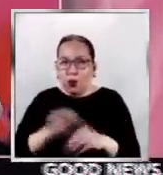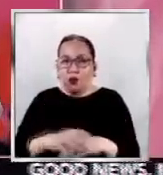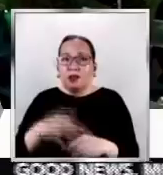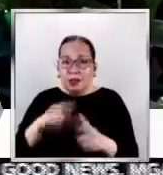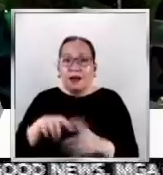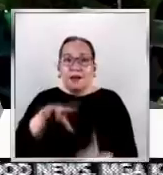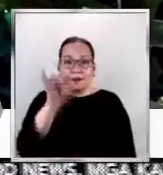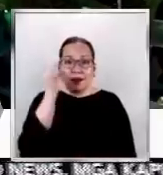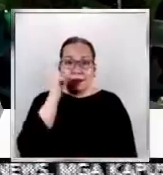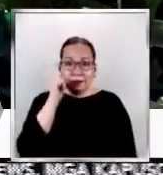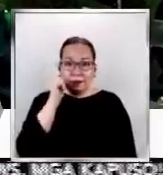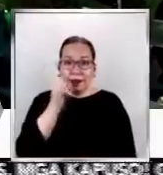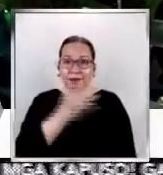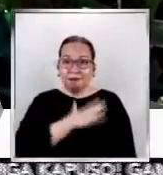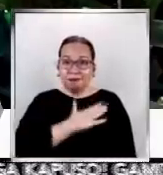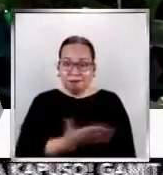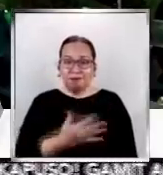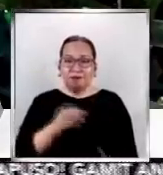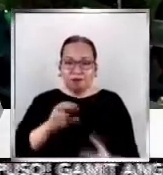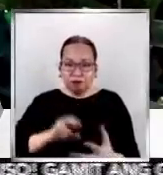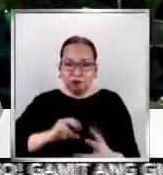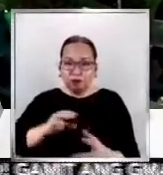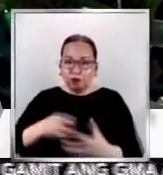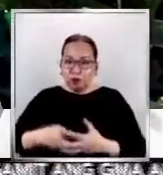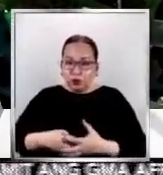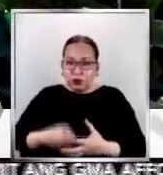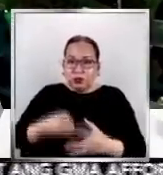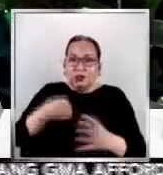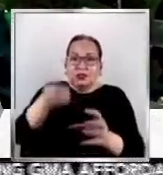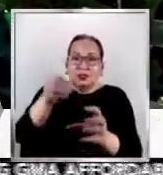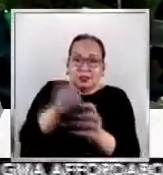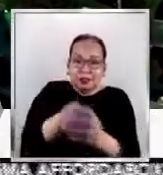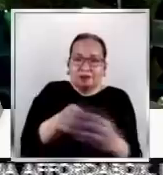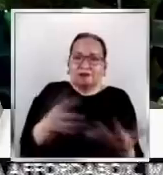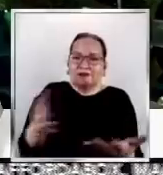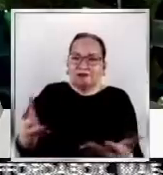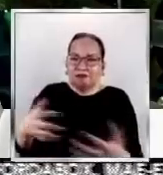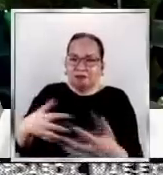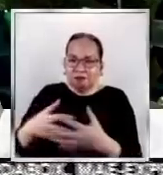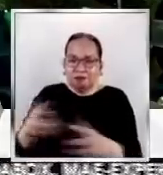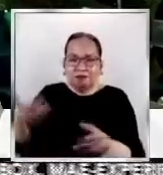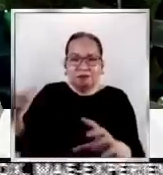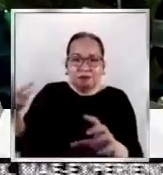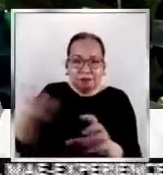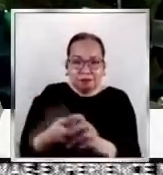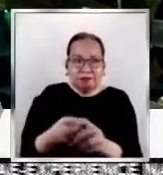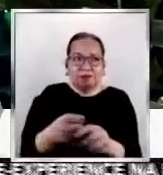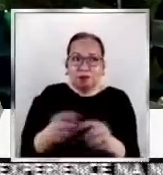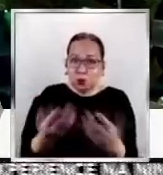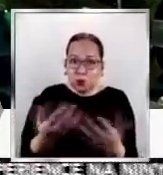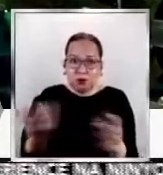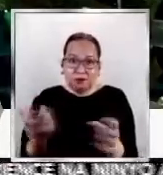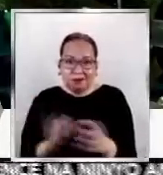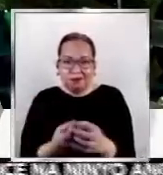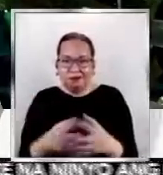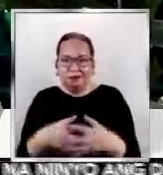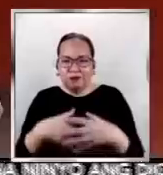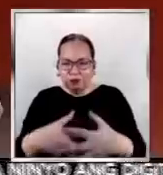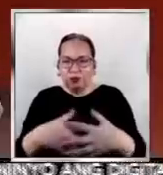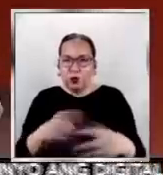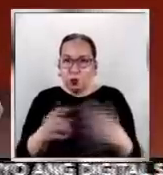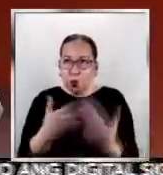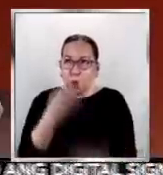noon. Magpipirmahan na sana kami ng kontrata by October. I-inject na lang dun sa surrogate namin. Ngayong October din